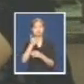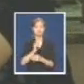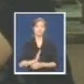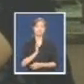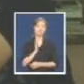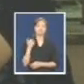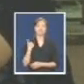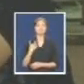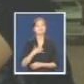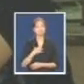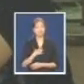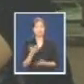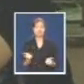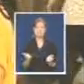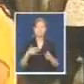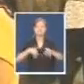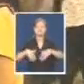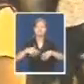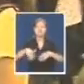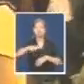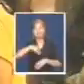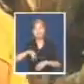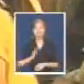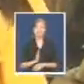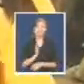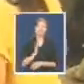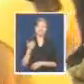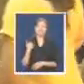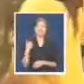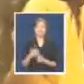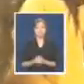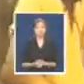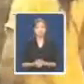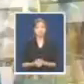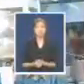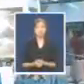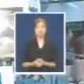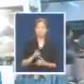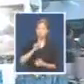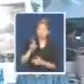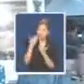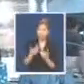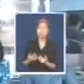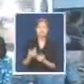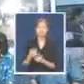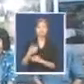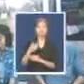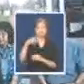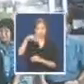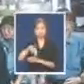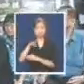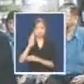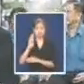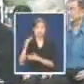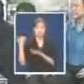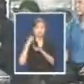ศักดิ์ศรีเขาทุกคนทราบว่าธงฟ้าก็มีบริษัทมาร่วมเยอะมีคำไหนครับเนี่ยครับมีมีอะไรบริษัทเลยผู้